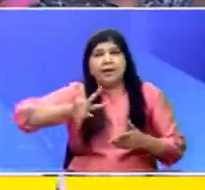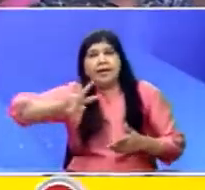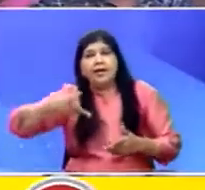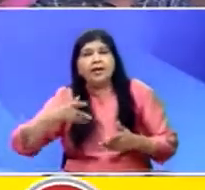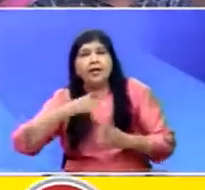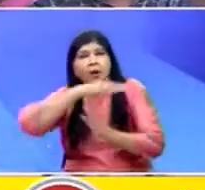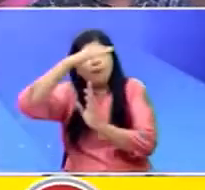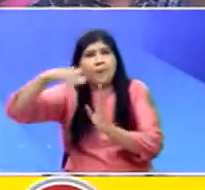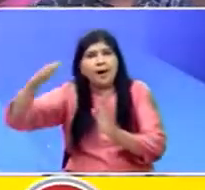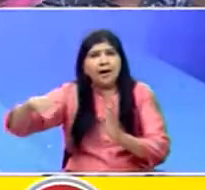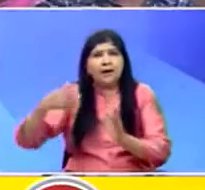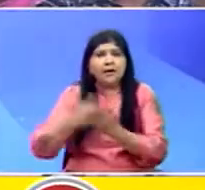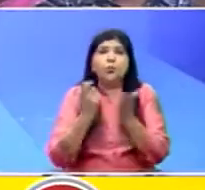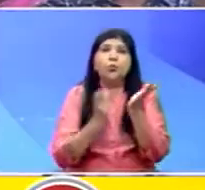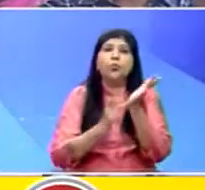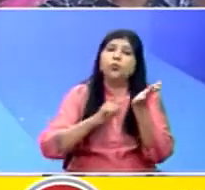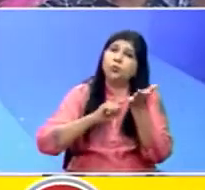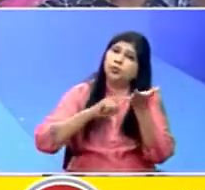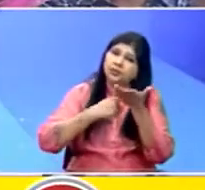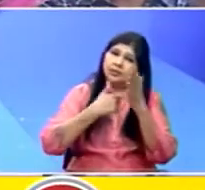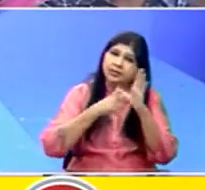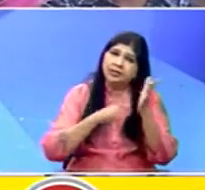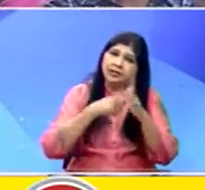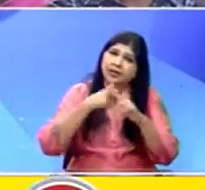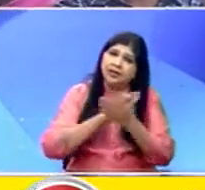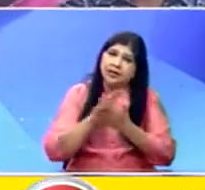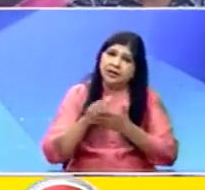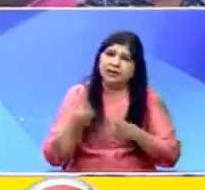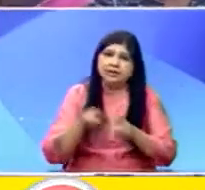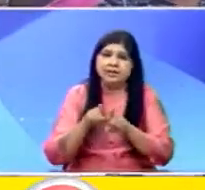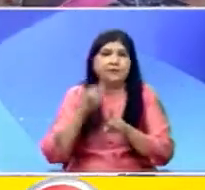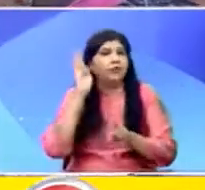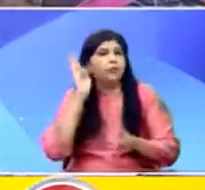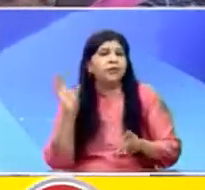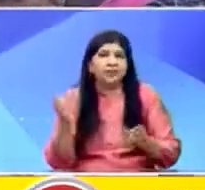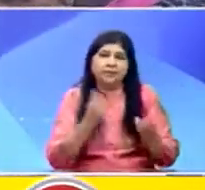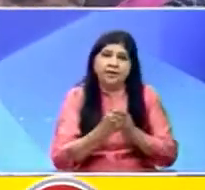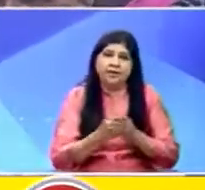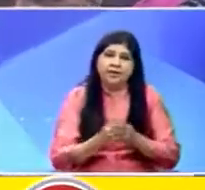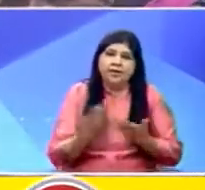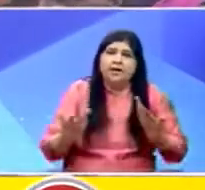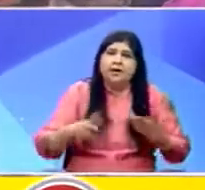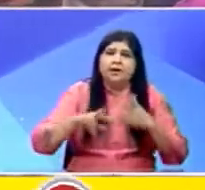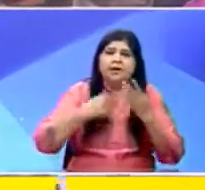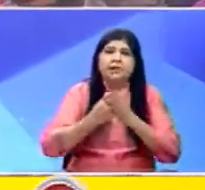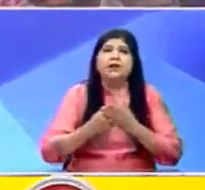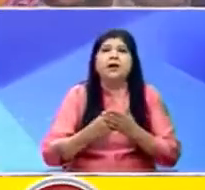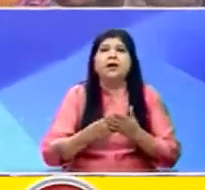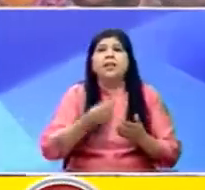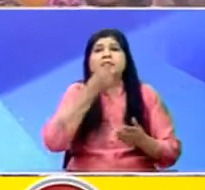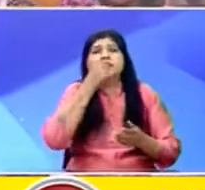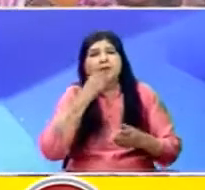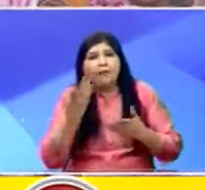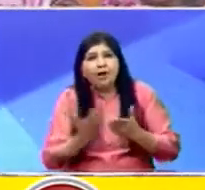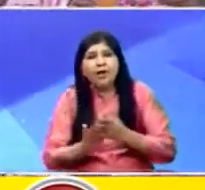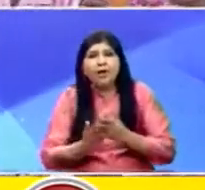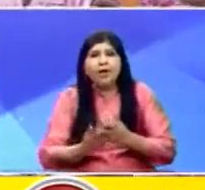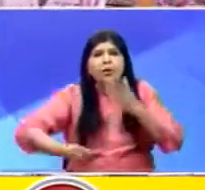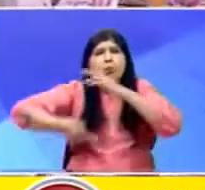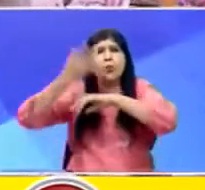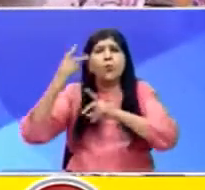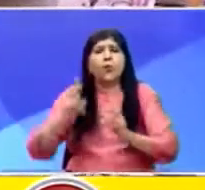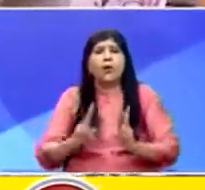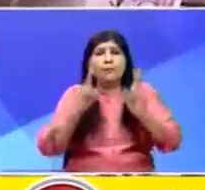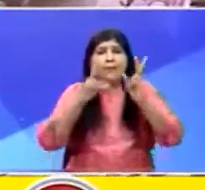पहाड़ी राज्य उत्तराखंड में भी देखने को मिल रहे हैं। उत्तराखंड में कई प्रकार के औषधि और वनस्पतियां पाई जाती